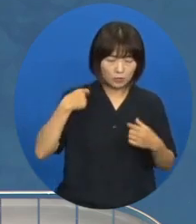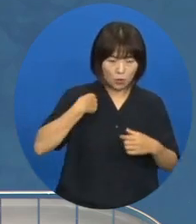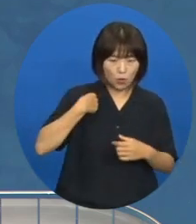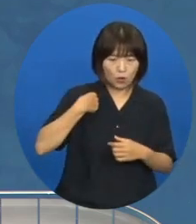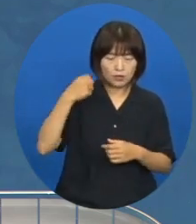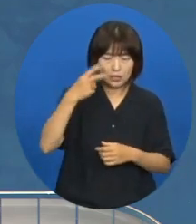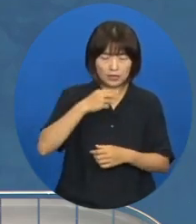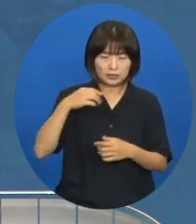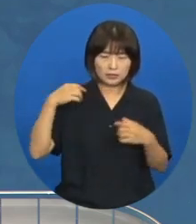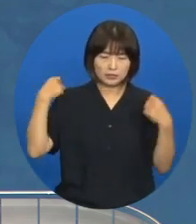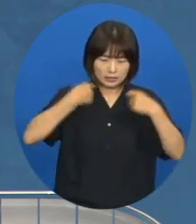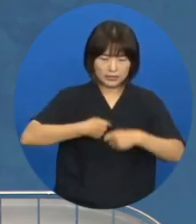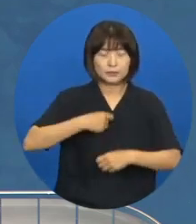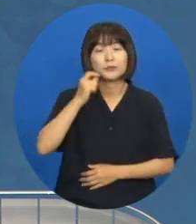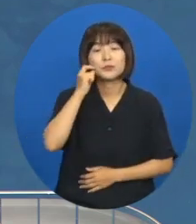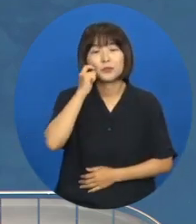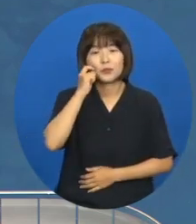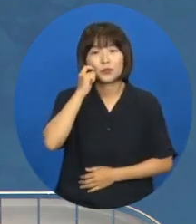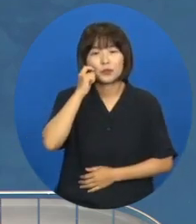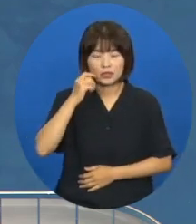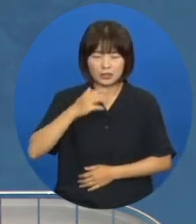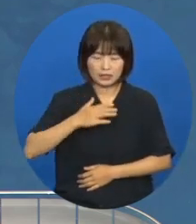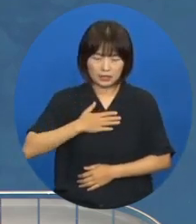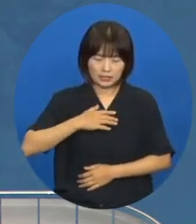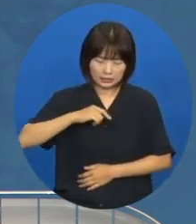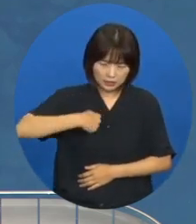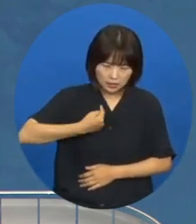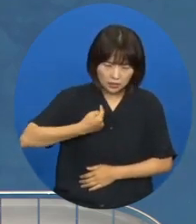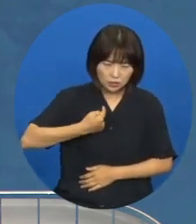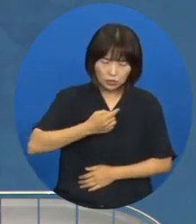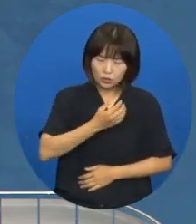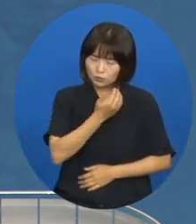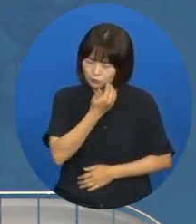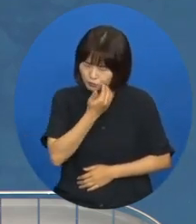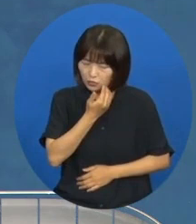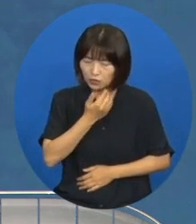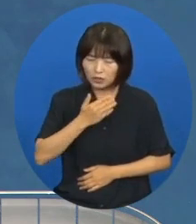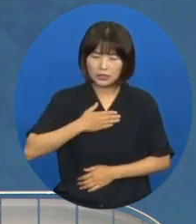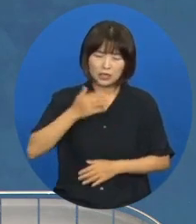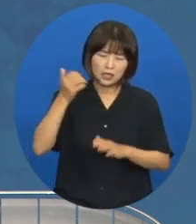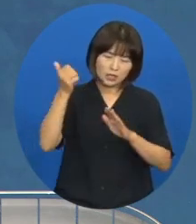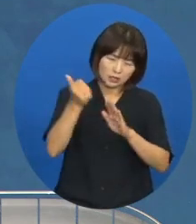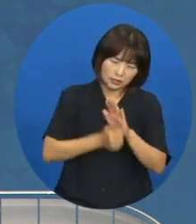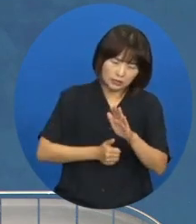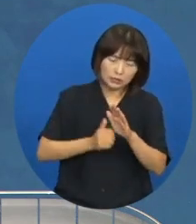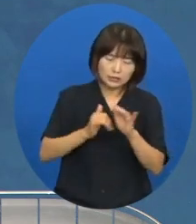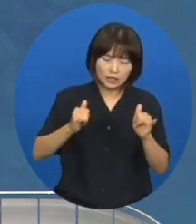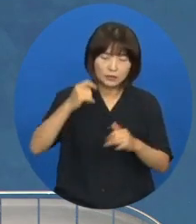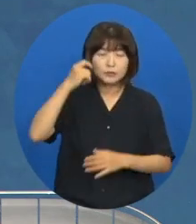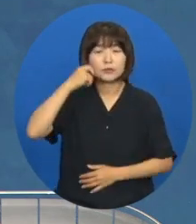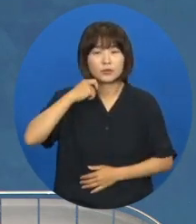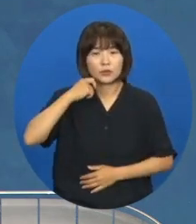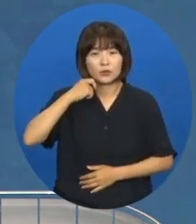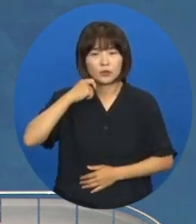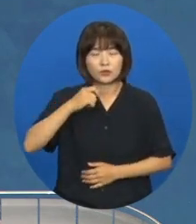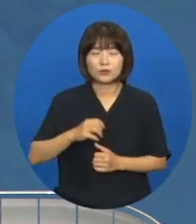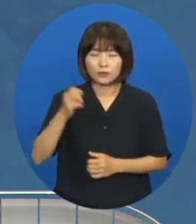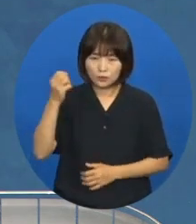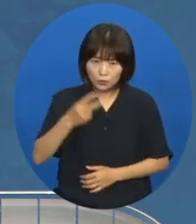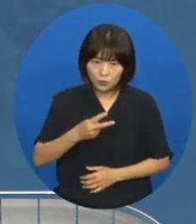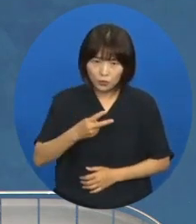보지 못하리라. 나는 내 자신이 수치스럽고 패배한 사람으로 느껴진다.